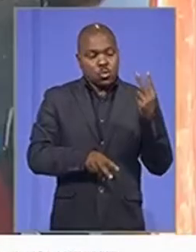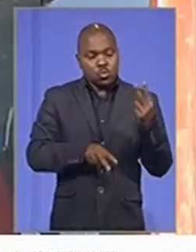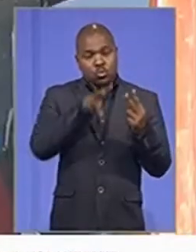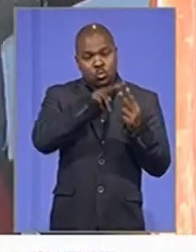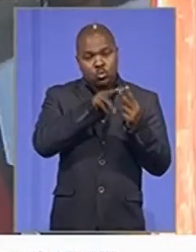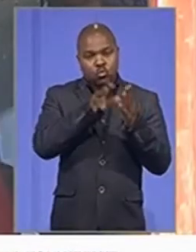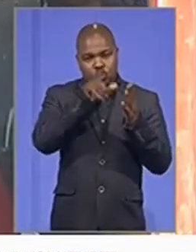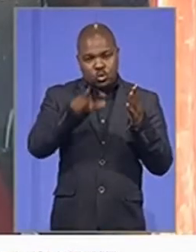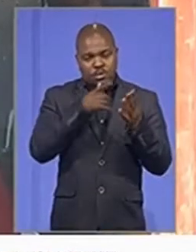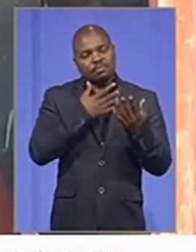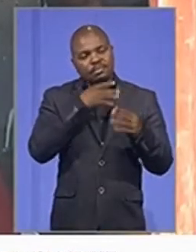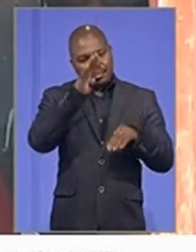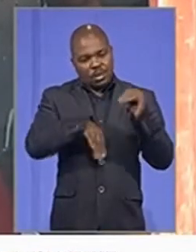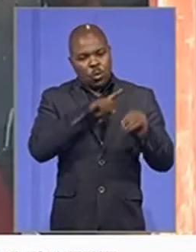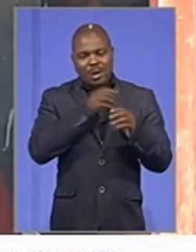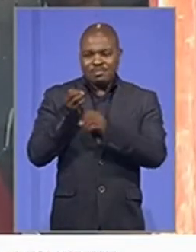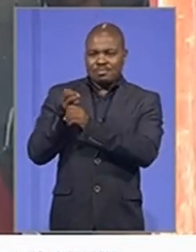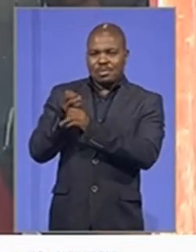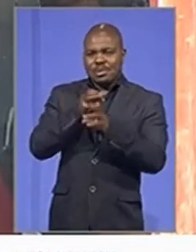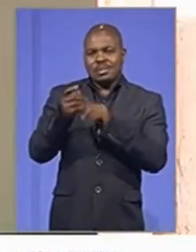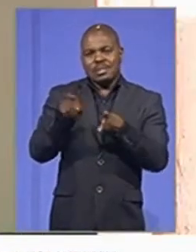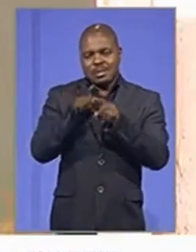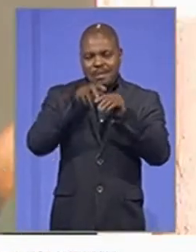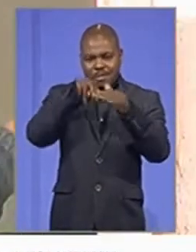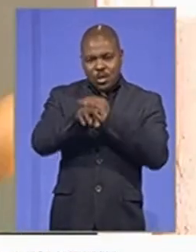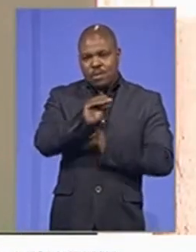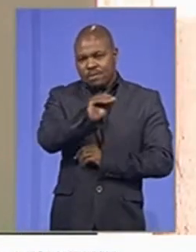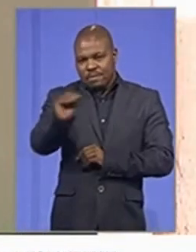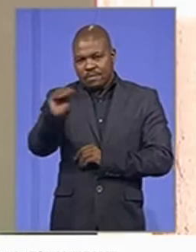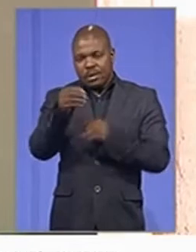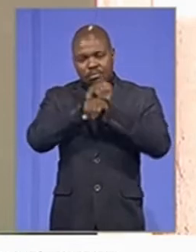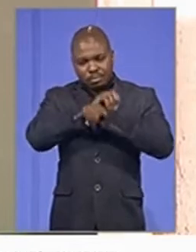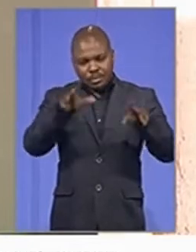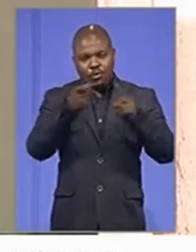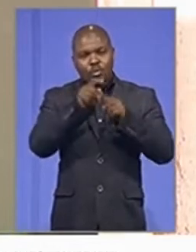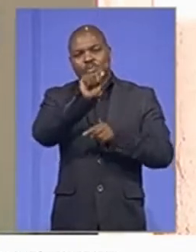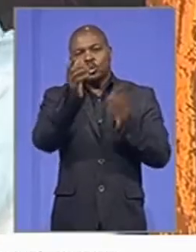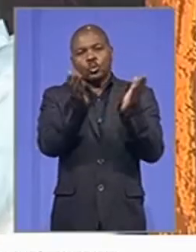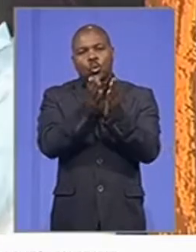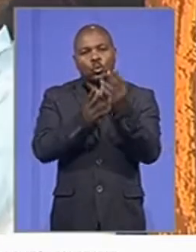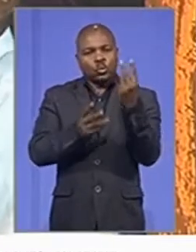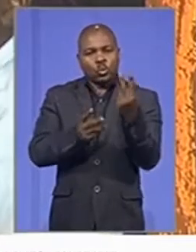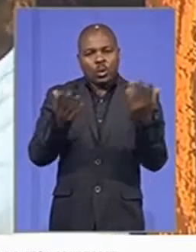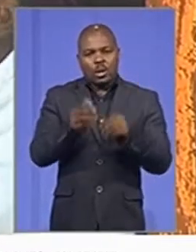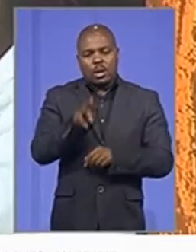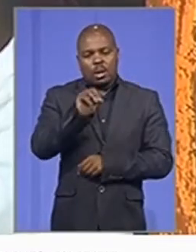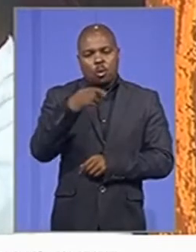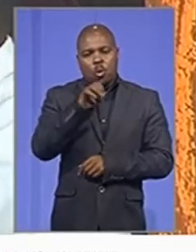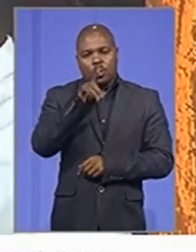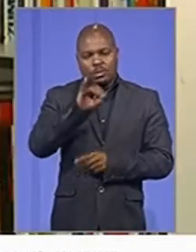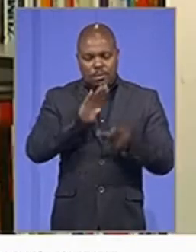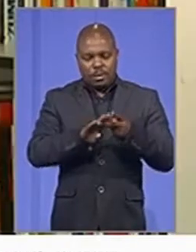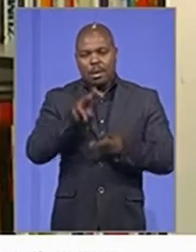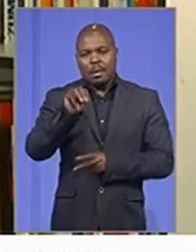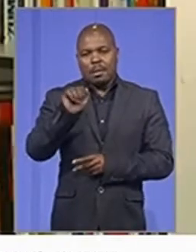le melato ya go betha morago ga dikgatišo tša video tšeo di ilego di a phatlalatšwa dikolong tše pedi ka Mohodi le ga Matlala.